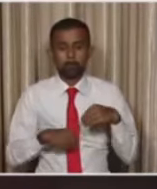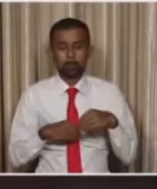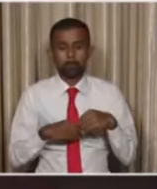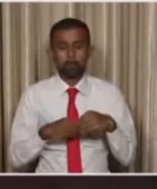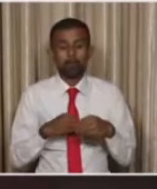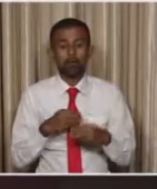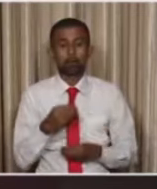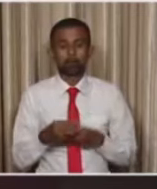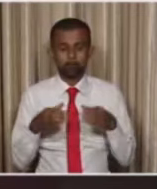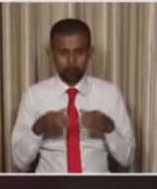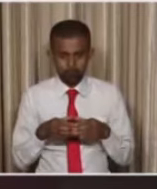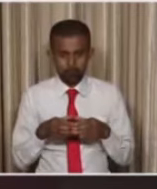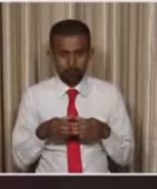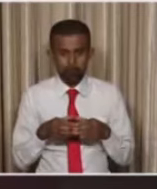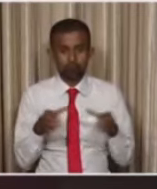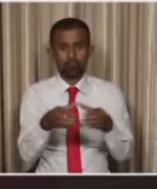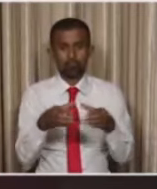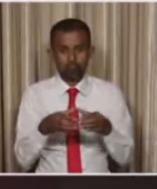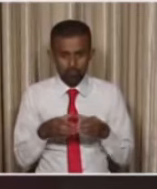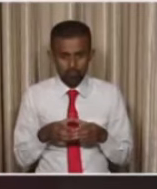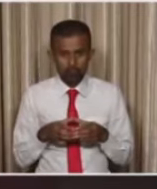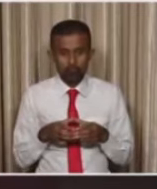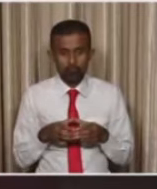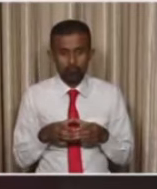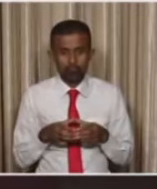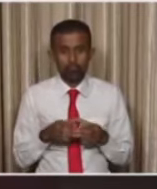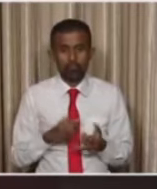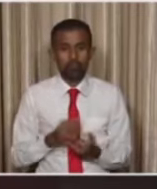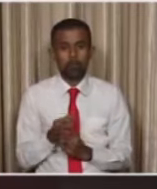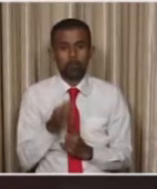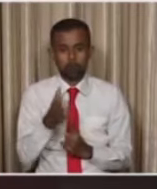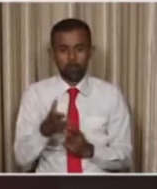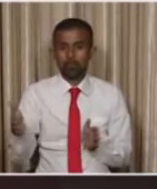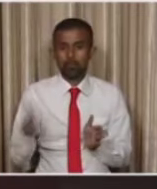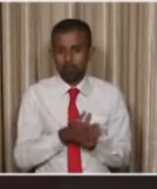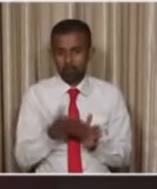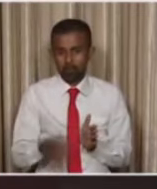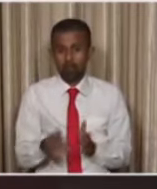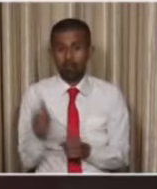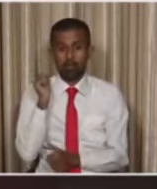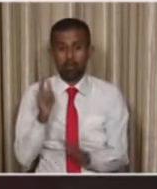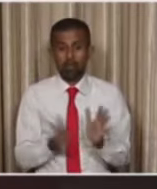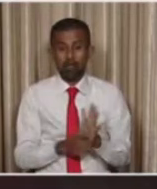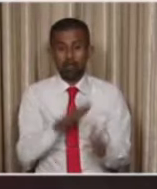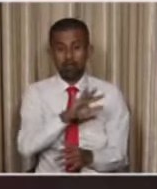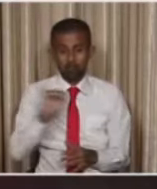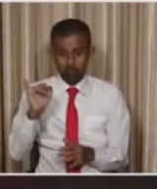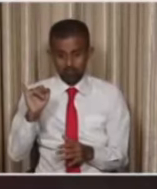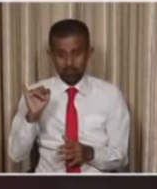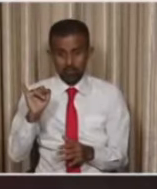ව්‍යාපාර දේශපාලන පක්ෂ ඉන්නේ සජිත් ප්‍රේමදාස මැතිතුමාත් එක්ක. එදා 156ක් සජිත් ප්‍රේමදාස